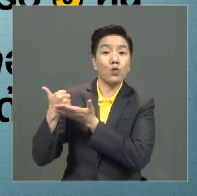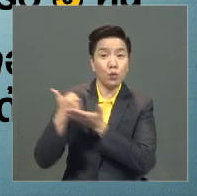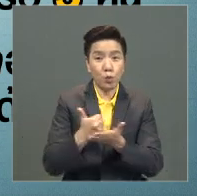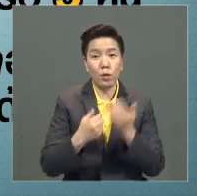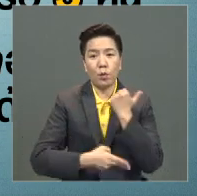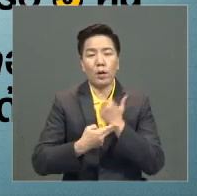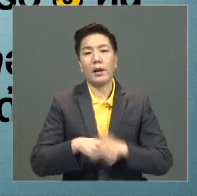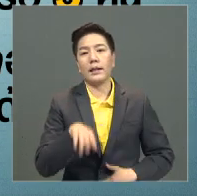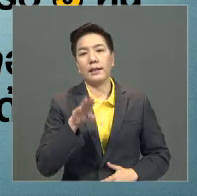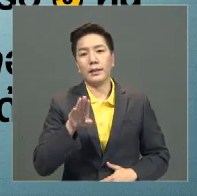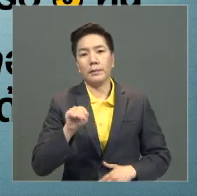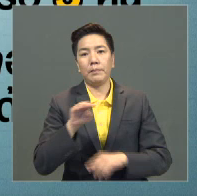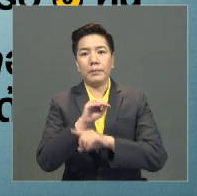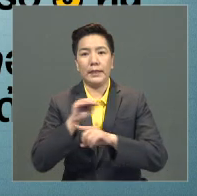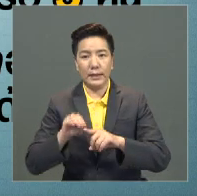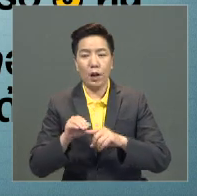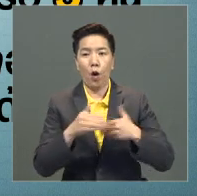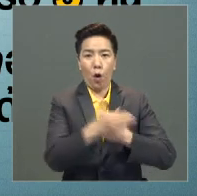ตุลาคมด้วยนะครับส่วนของการจองที่คงที่พักต่างๆนะครับจะได้อะไรอันแรกเลยเขาจะสนับสนุนเป็นส่วนลดค่าโรงแรมที่พักนะครับอย่างที่บอกเมื่อสักครู่คือรัฐบาลนั้นจะสนับสนุนค่าโรงแรมเป็น40